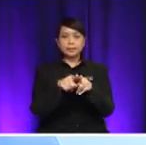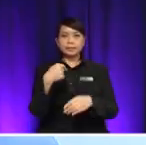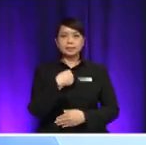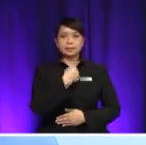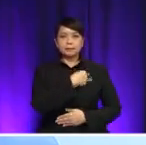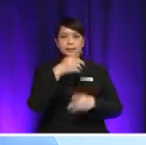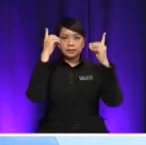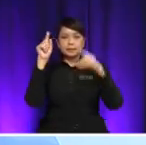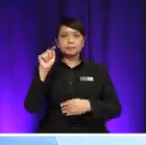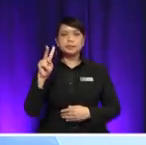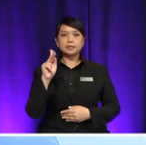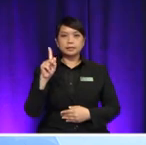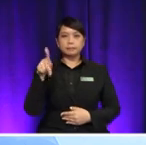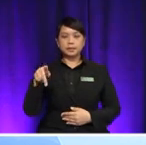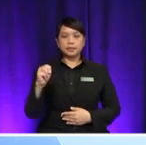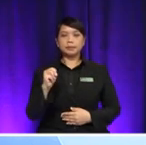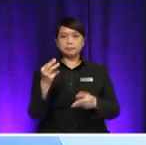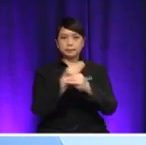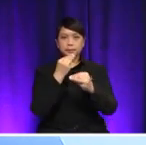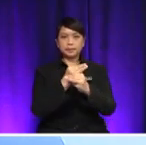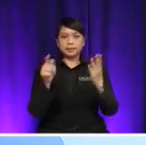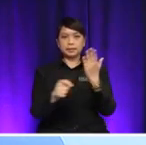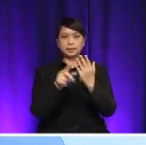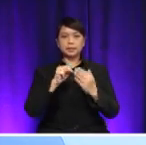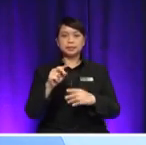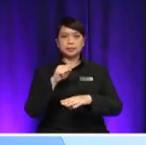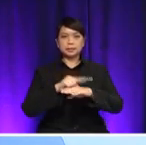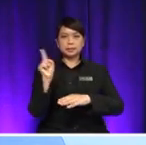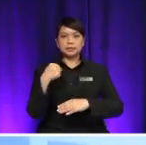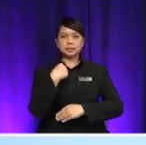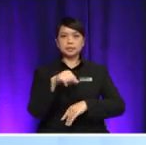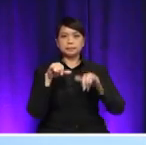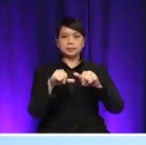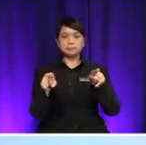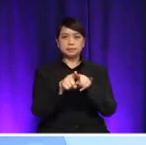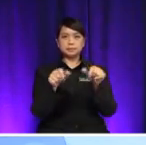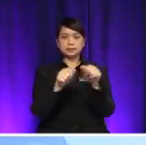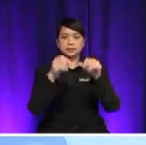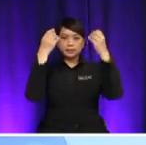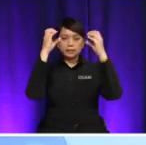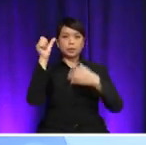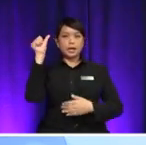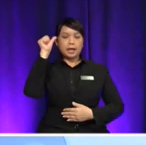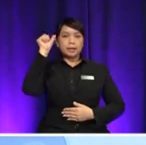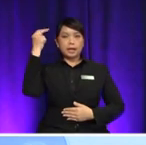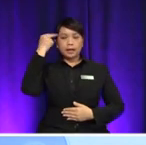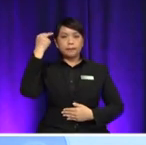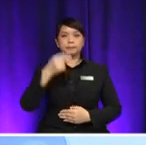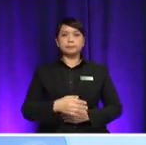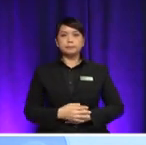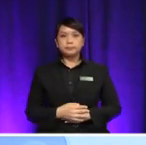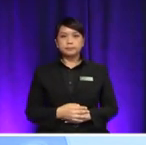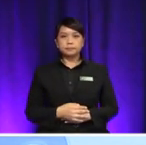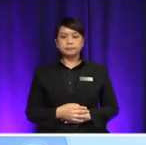untuk mata pelajaran matematika tambahan di mana kita masih bersama dengan Ceko daham tentunya dan untuk segmen kali ini